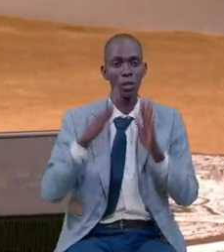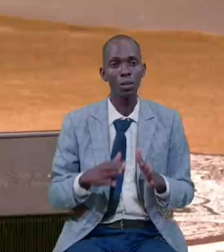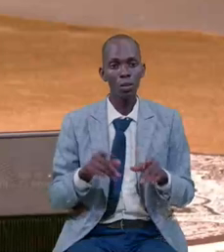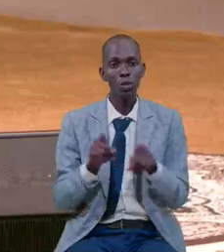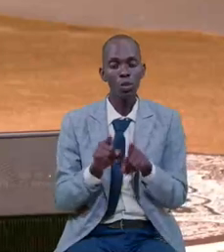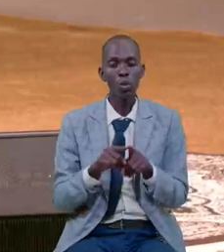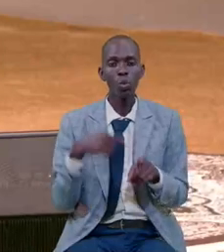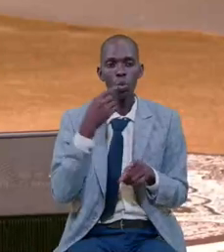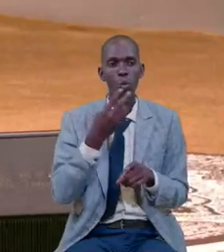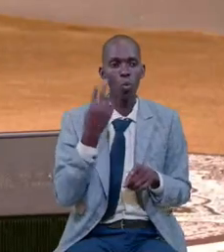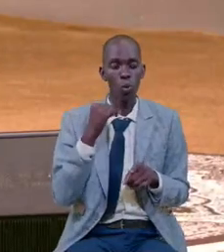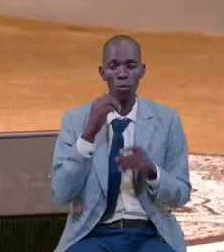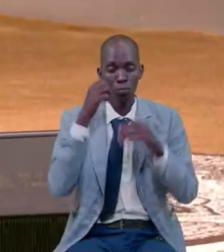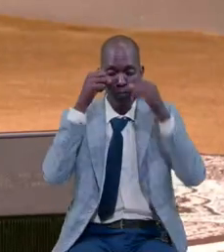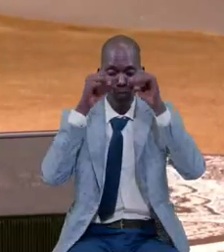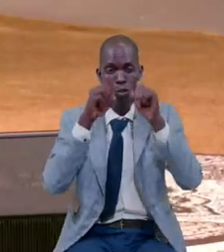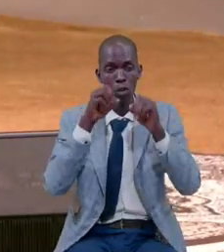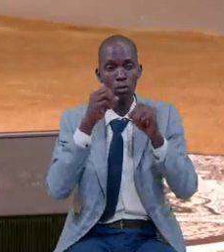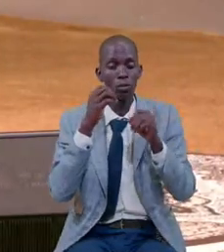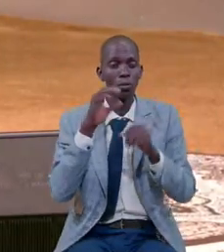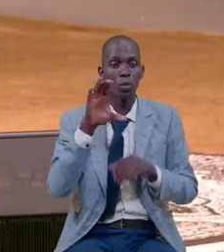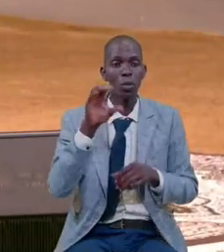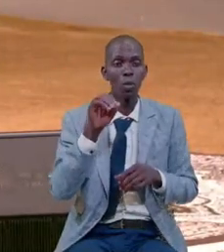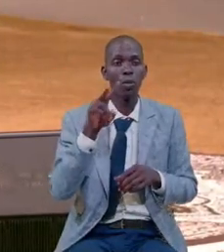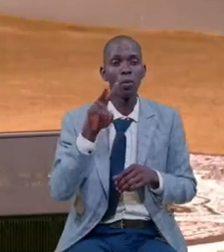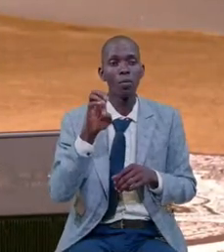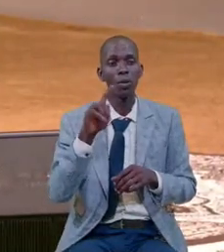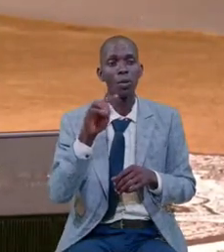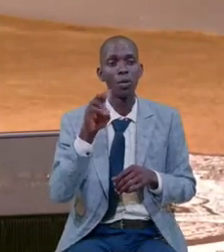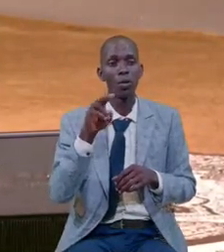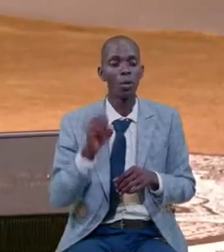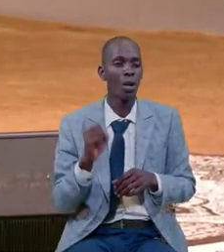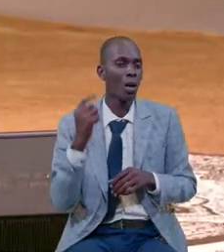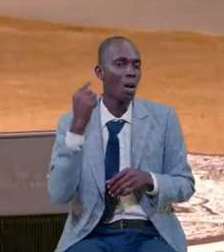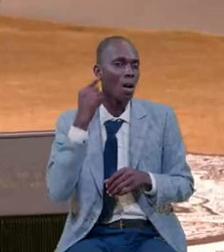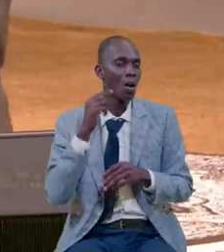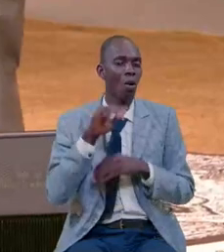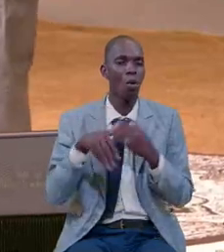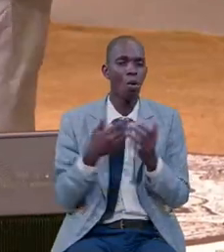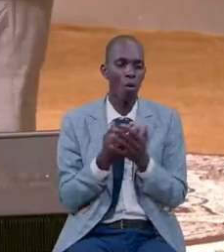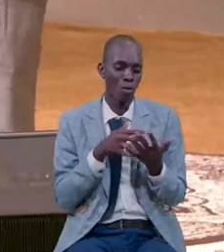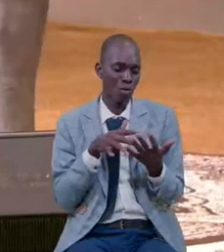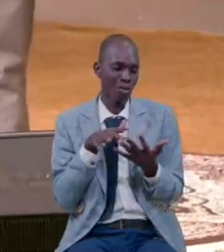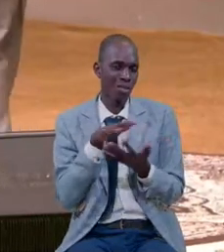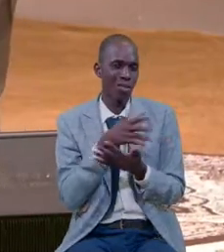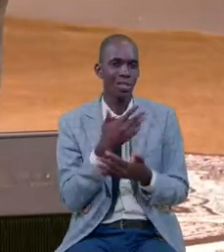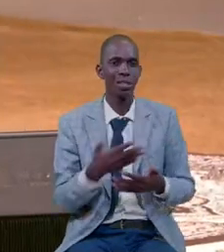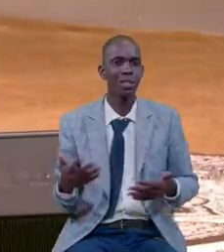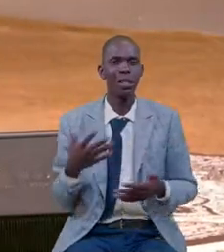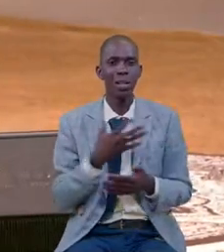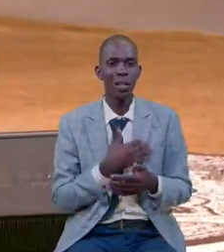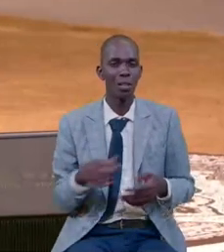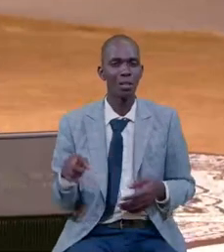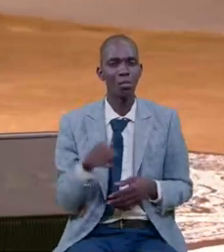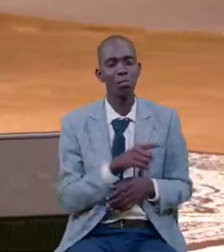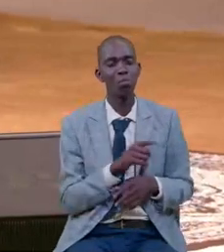écoutaient aussi tout cela et ils se moquait de lui. Il